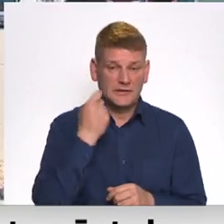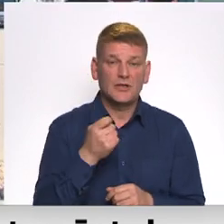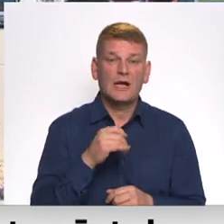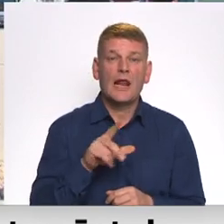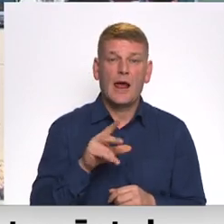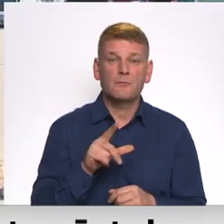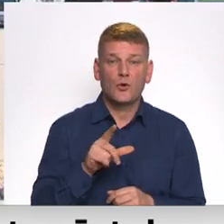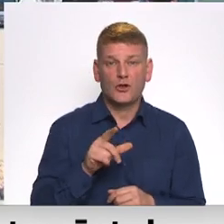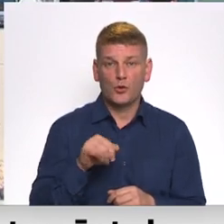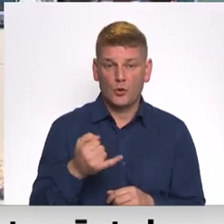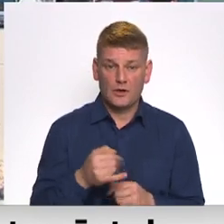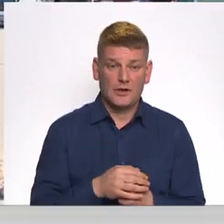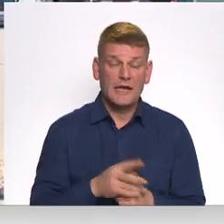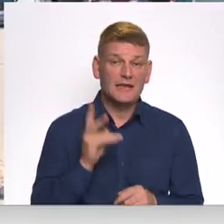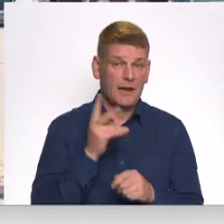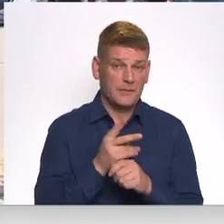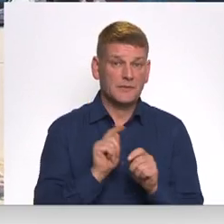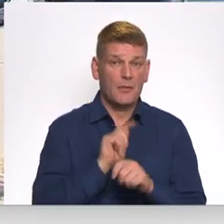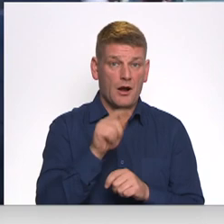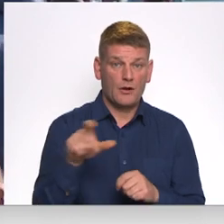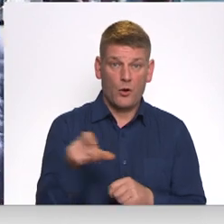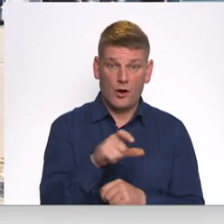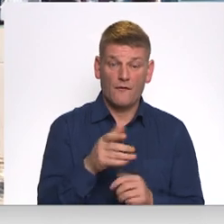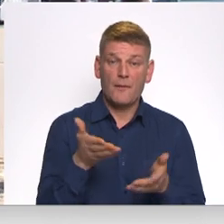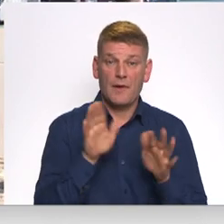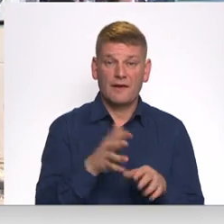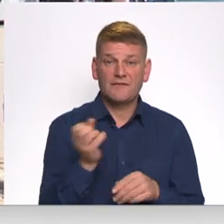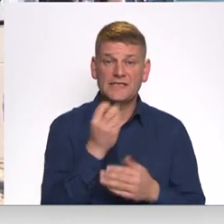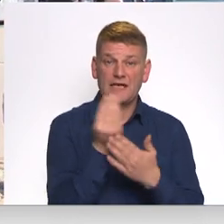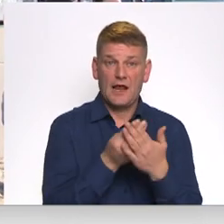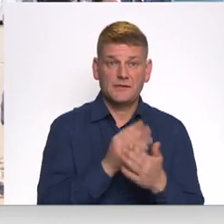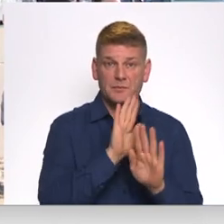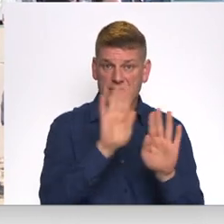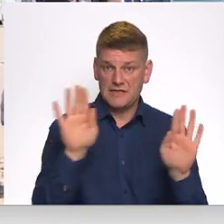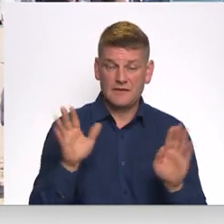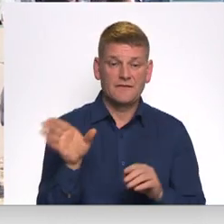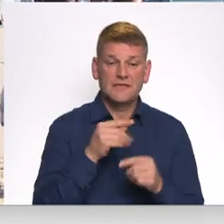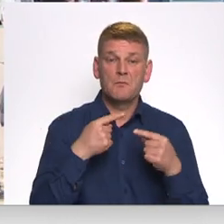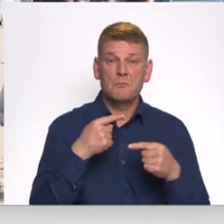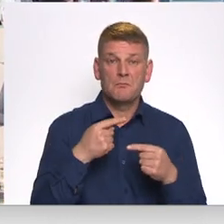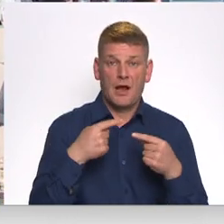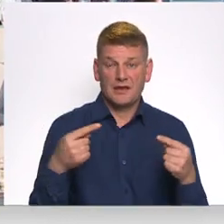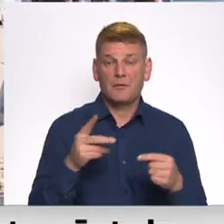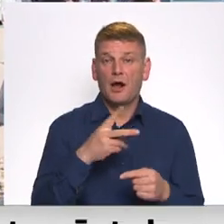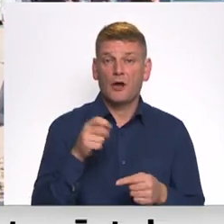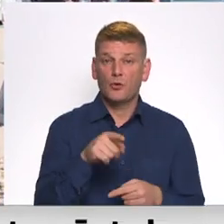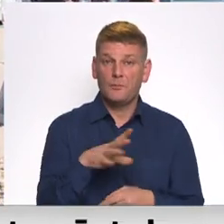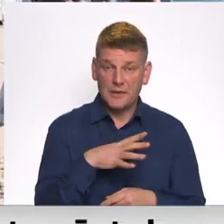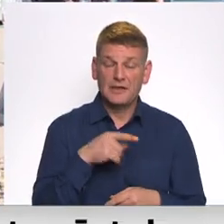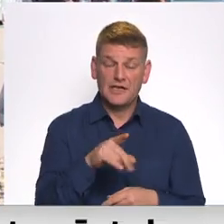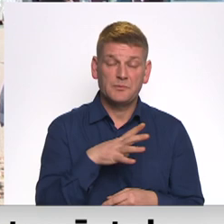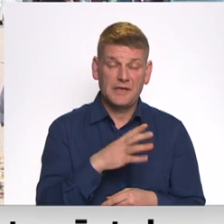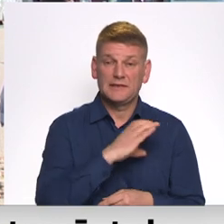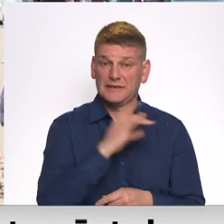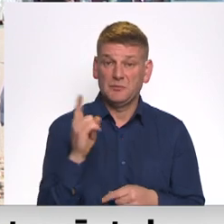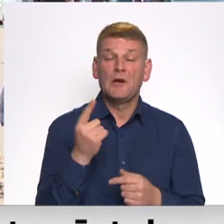Junkari. Darbnīca pār Daugavā palika, viss gleznas pie sienām, viss mantība kā tur bija. Un tas bija padomju